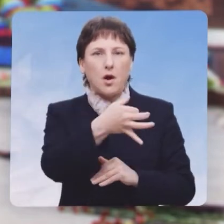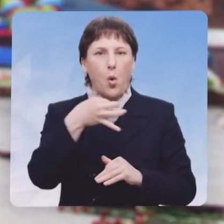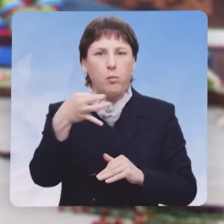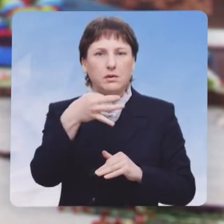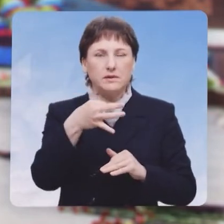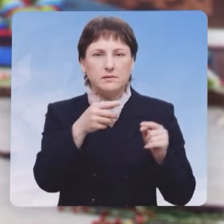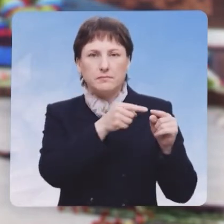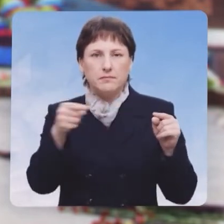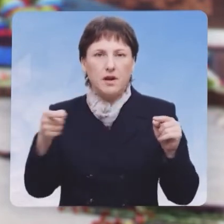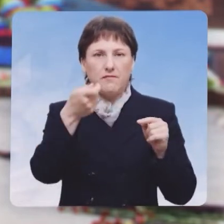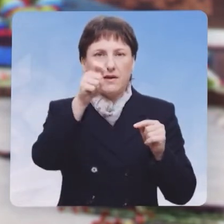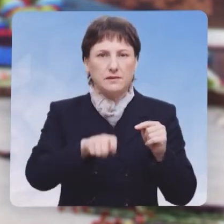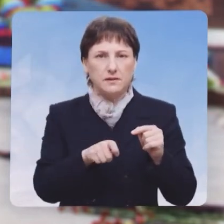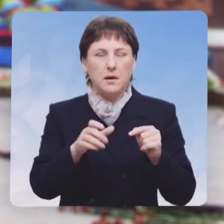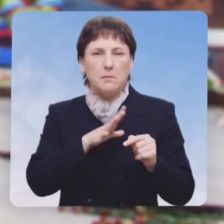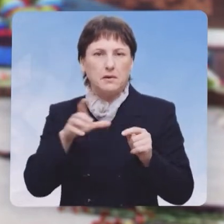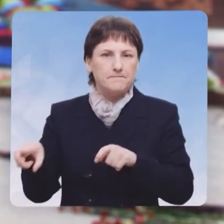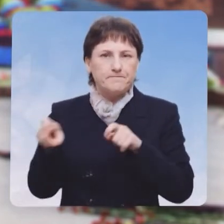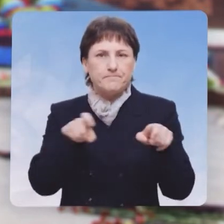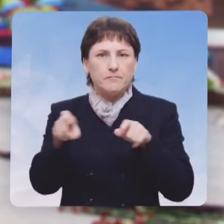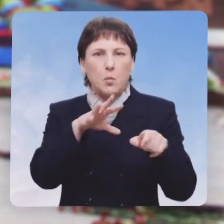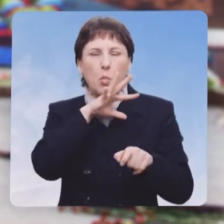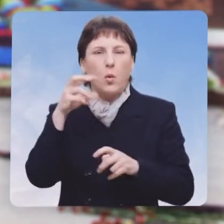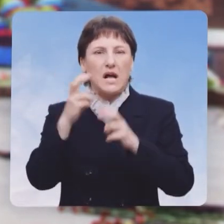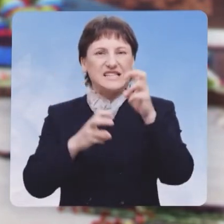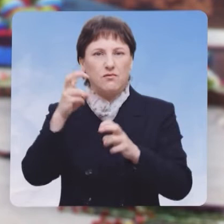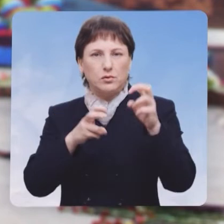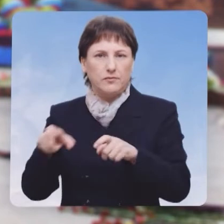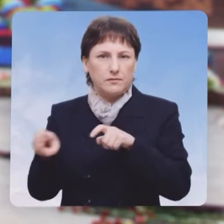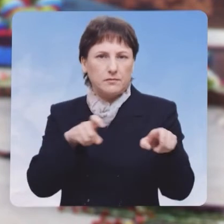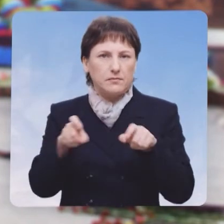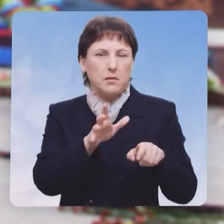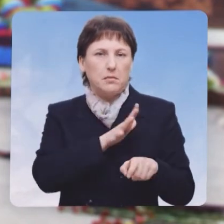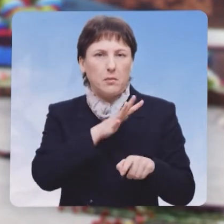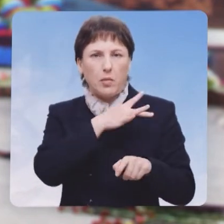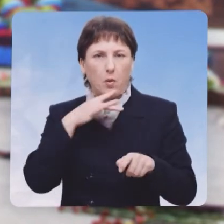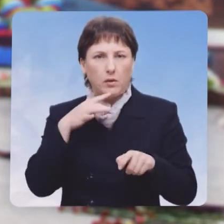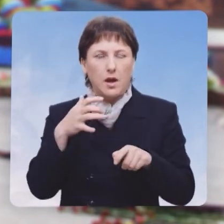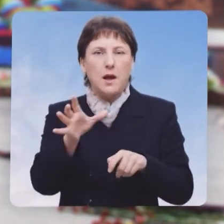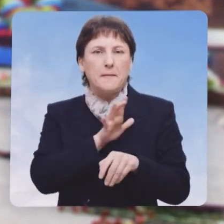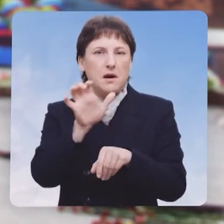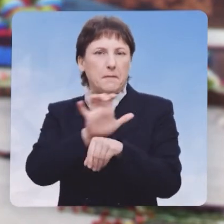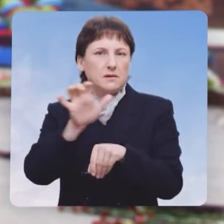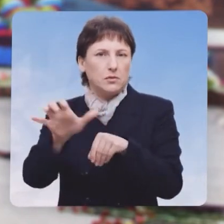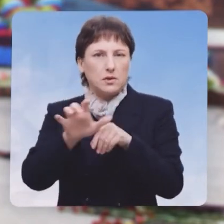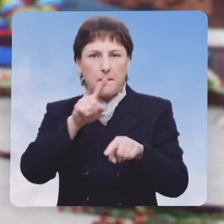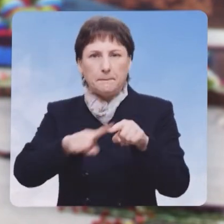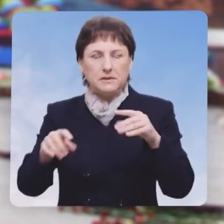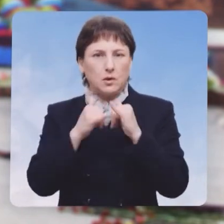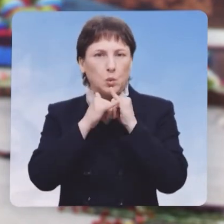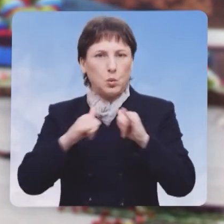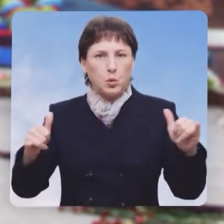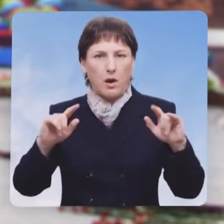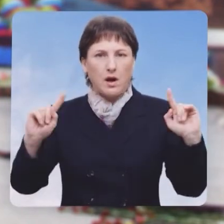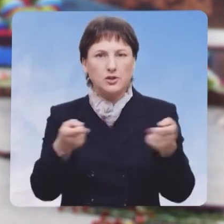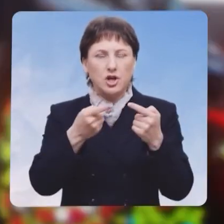годы войны приняла несколько десятков эвакуированных заводов. Производство было развернуто в кратчайшие